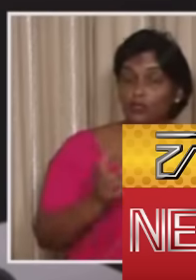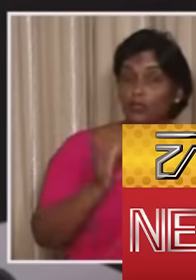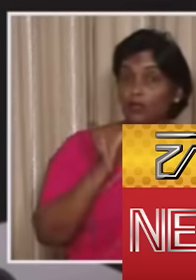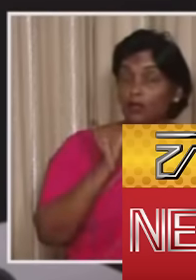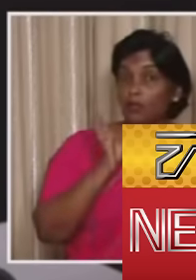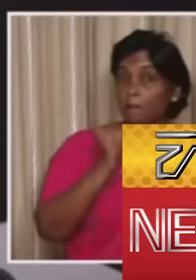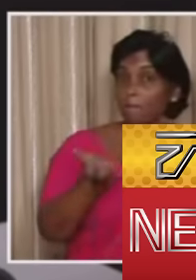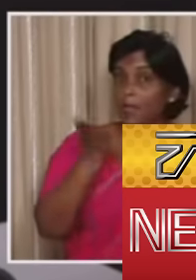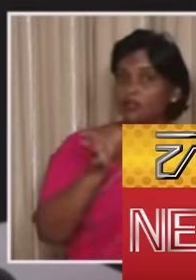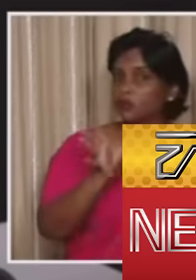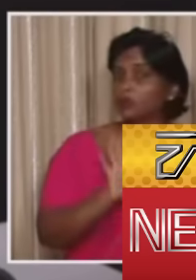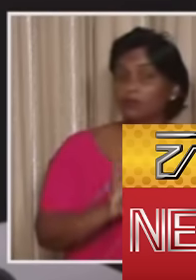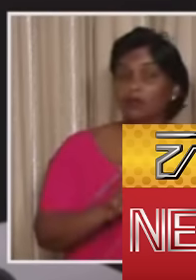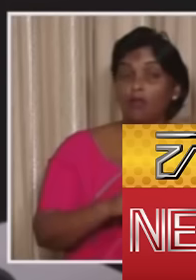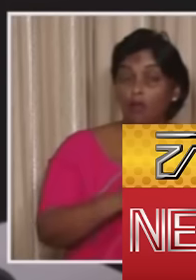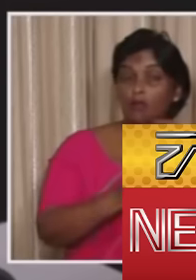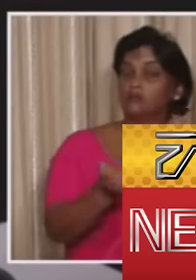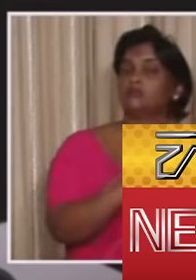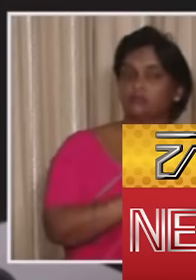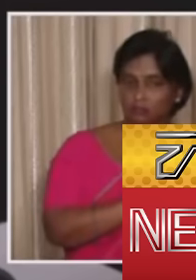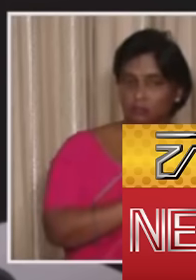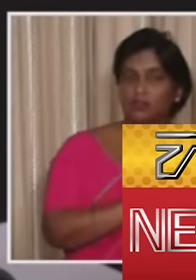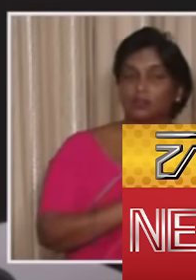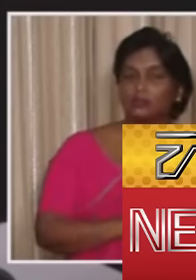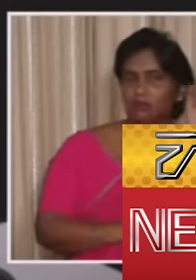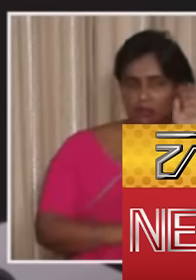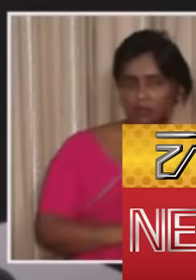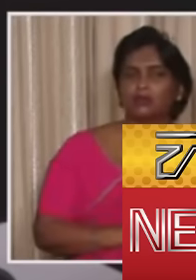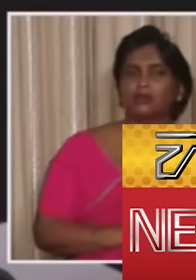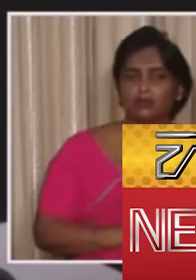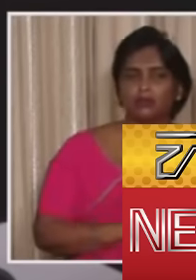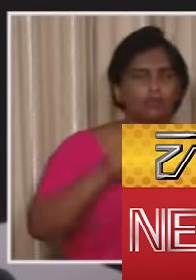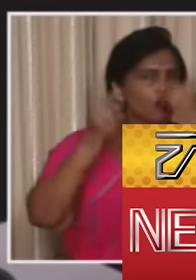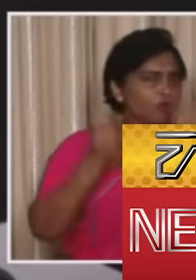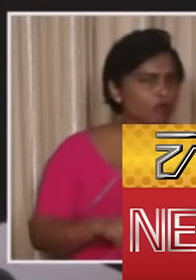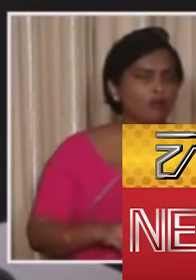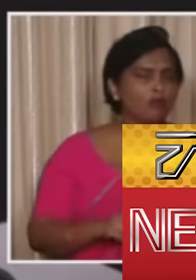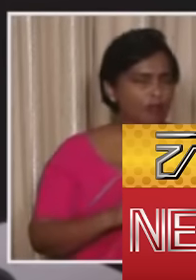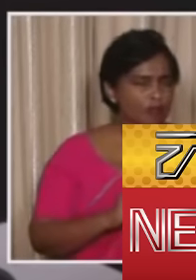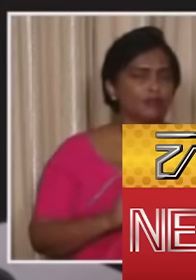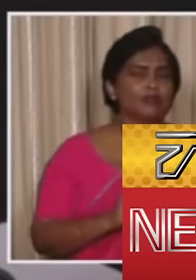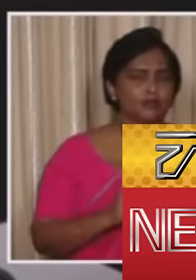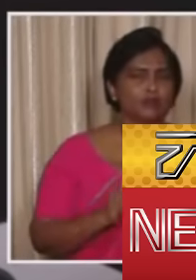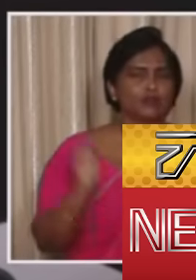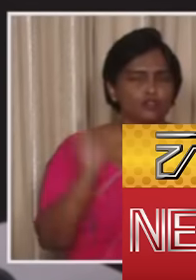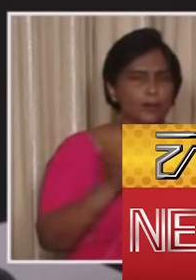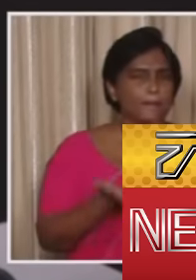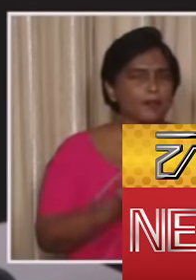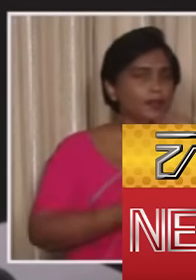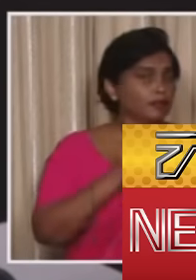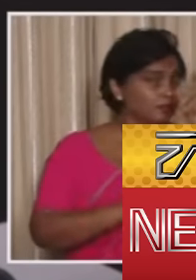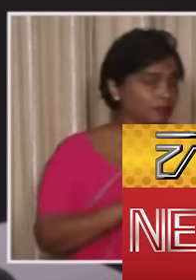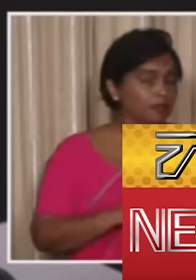නෙමෙයි. ආර්ථික දේහේ නව පරිවර්තනයක් අවශ්‍යයි. මම දැනගන්න කැමති මේ කඩාවැටේ තිබෙන නව කඩාවැටේ සුළු හා මධ්‍ය පරිමාණයේ